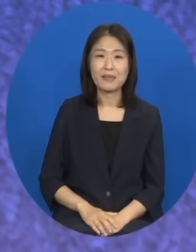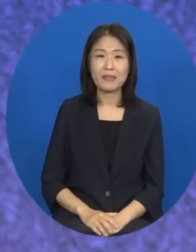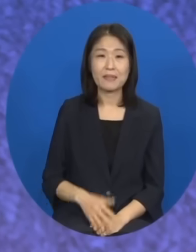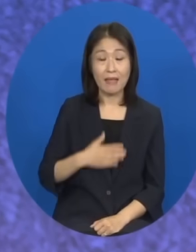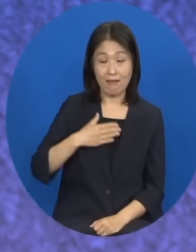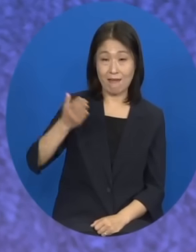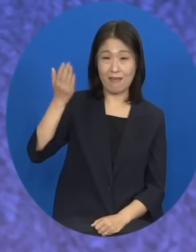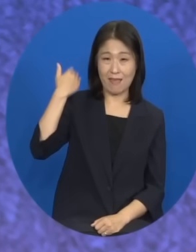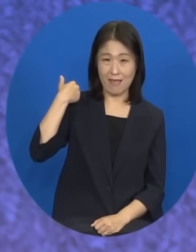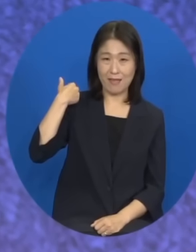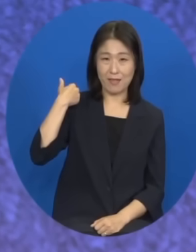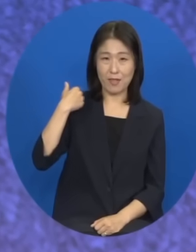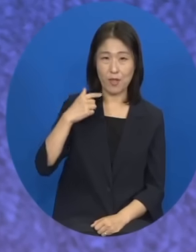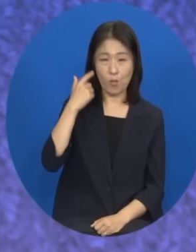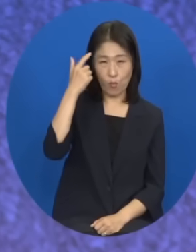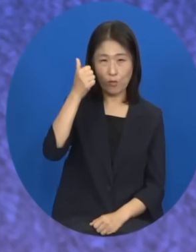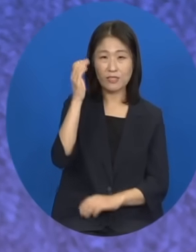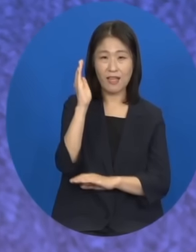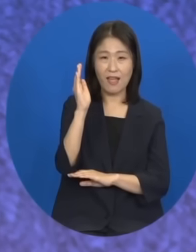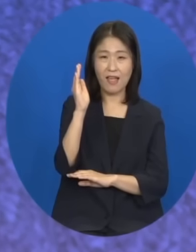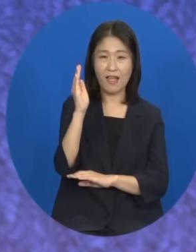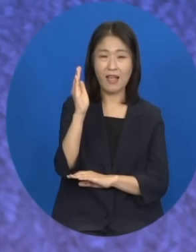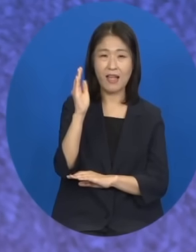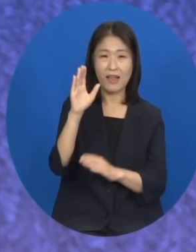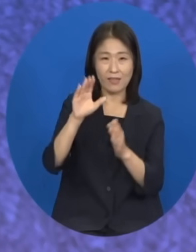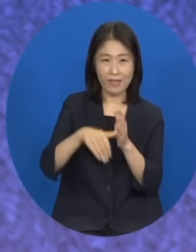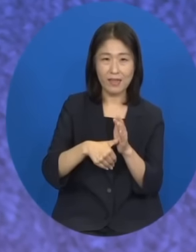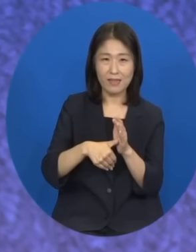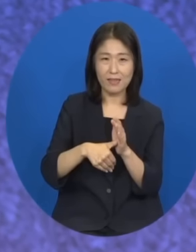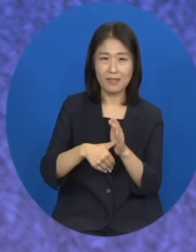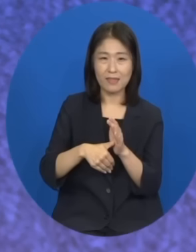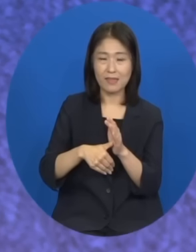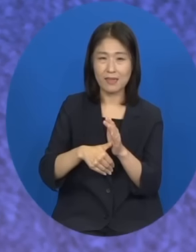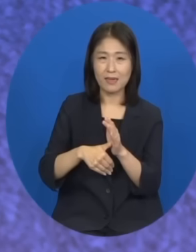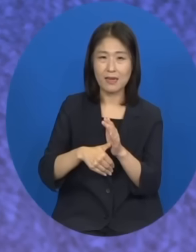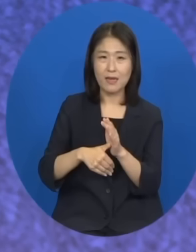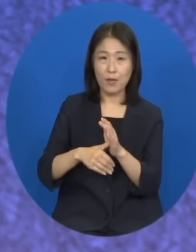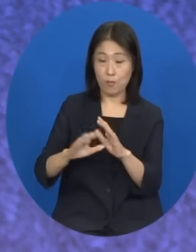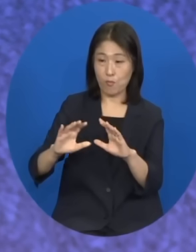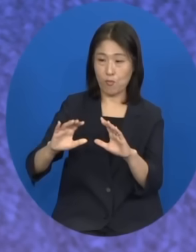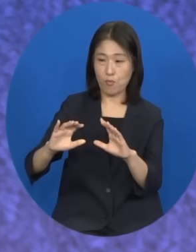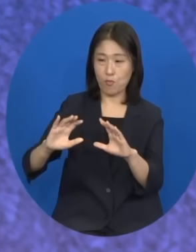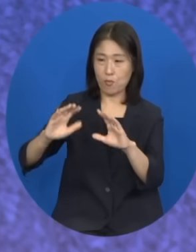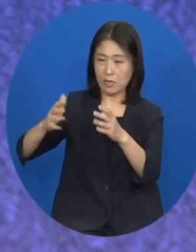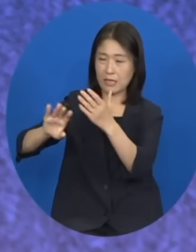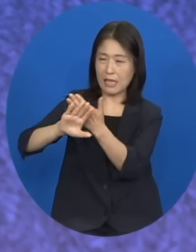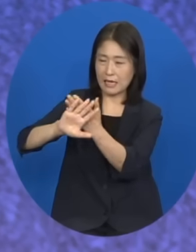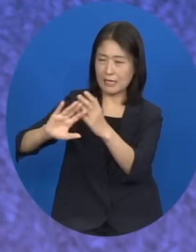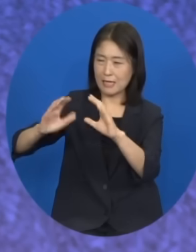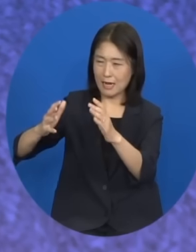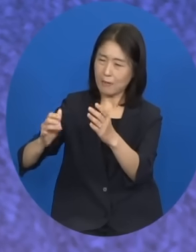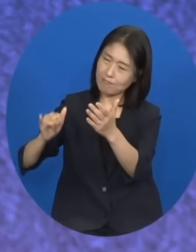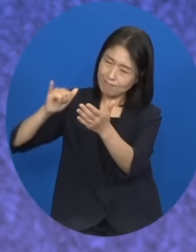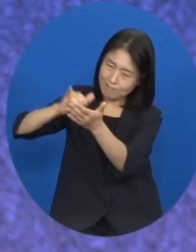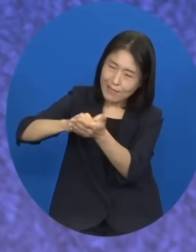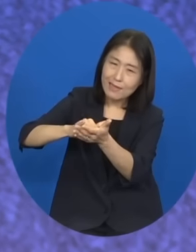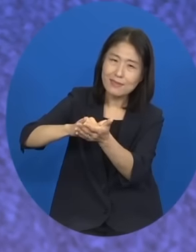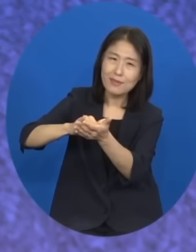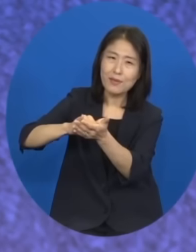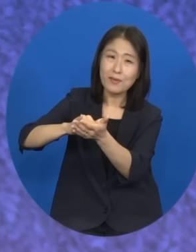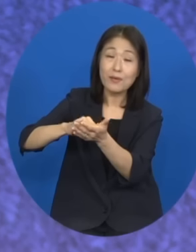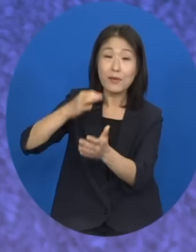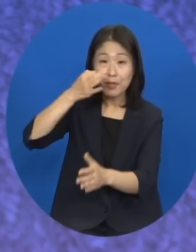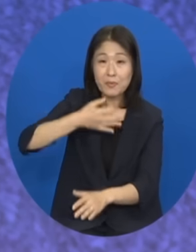냈어요. 어느 해외를 가든지 대부분 집회만 하고 돌아오는 거죠. 그래서 여행